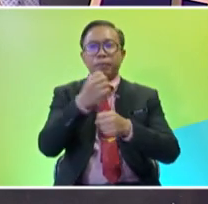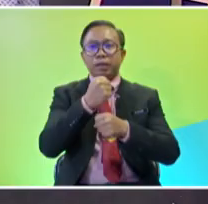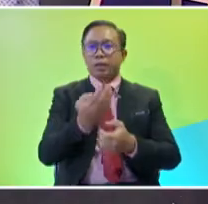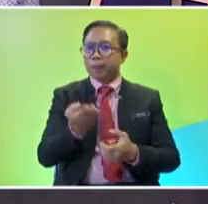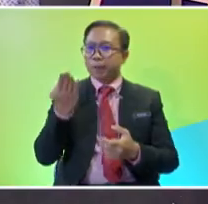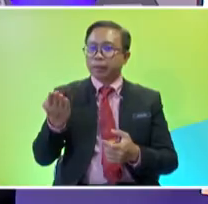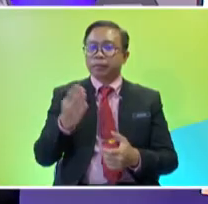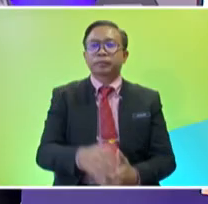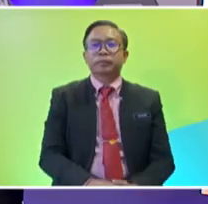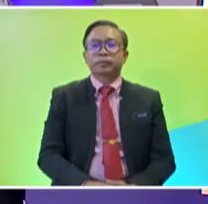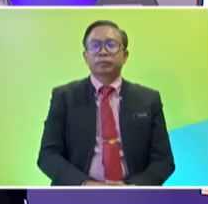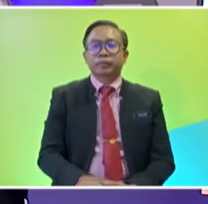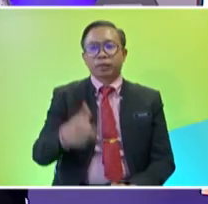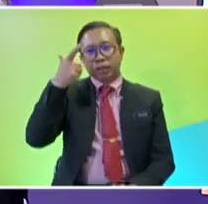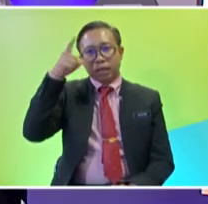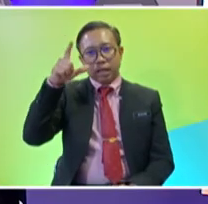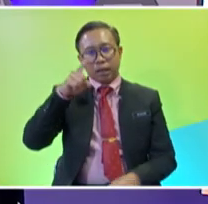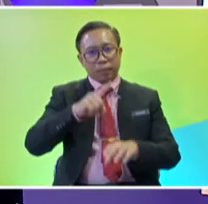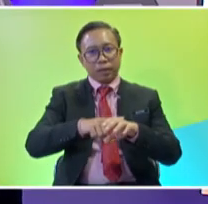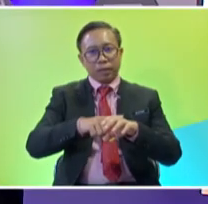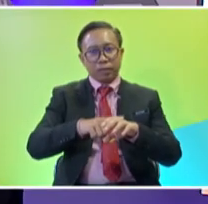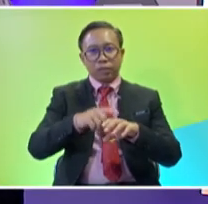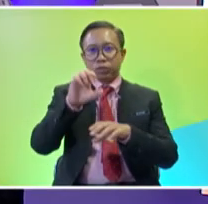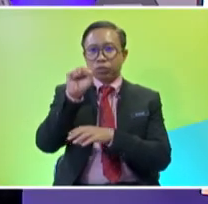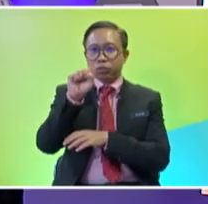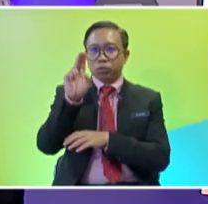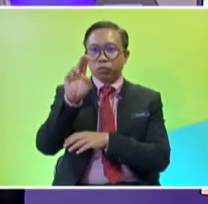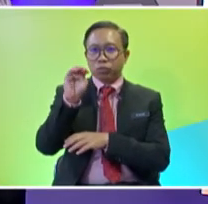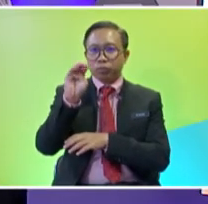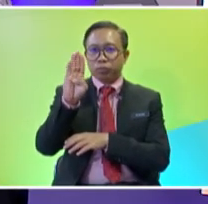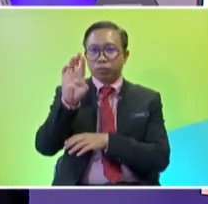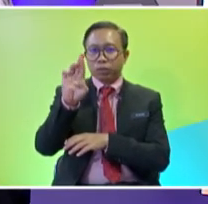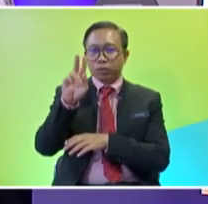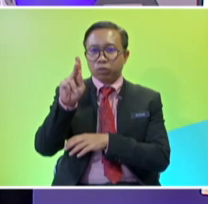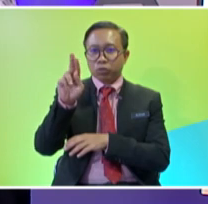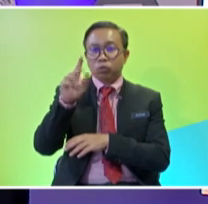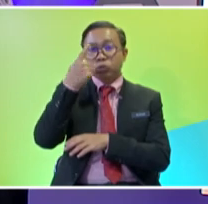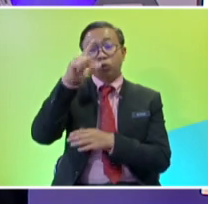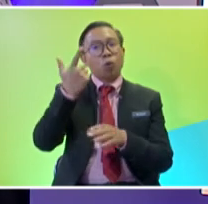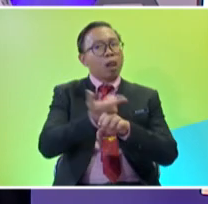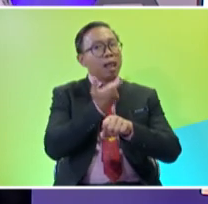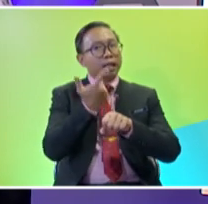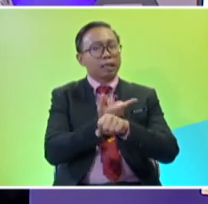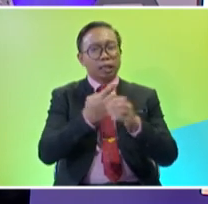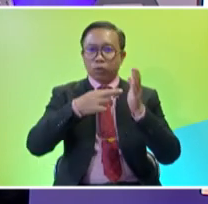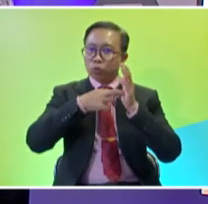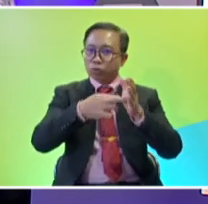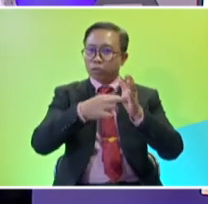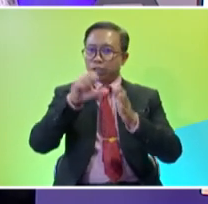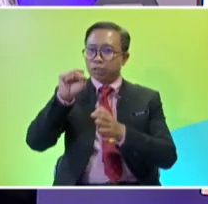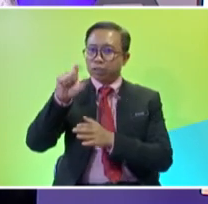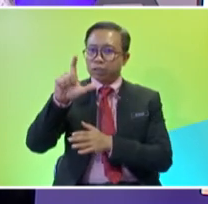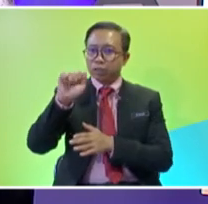Oh jangan lupa boleh lihat pada foto sumberku untuk sebarang latihan ee rujukan slide